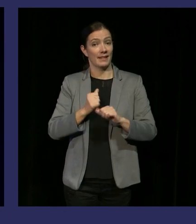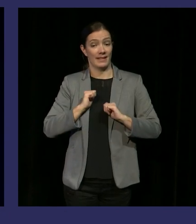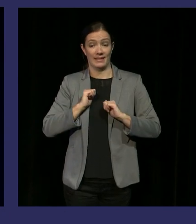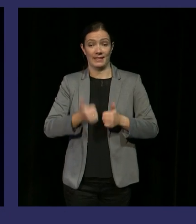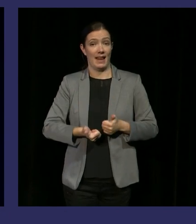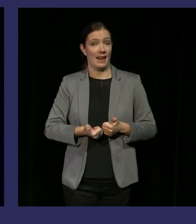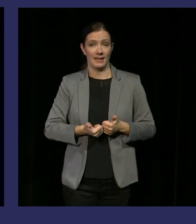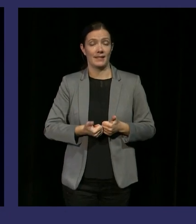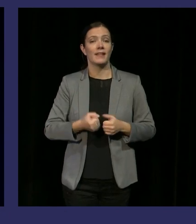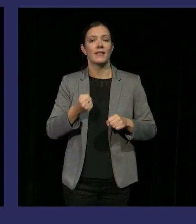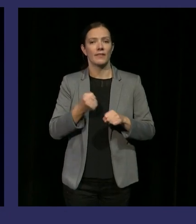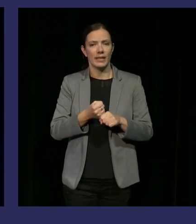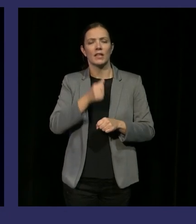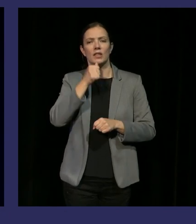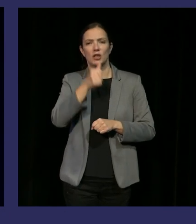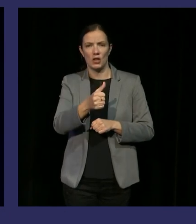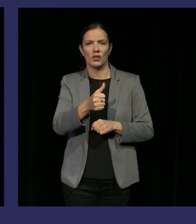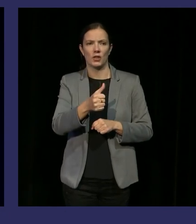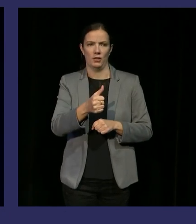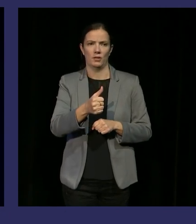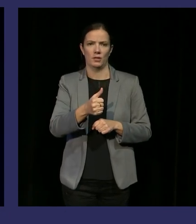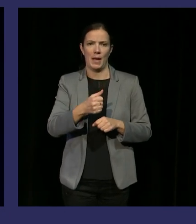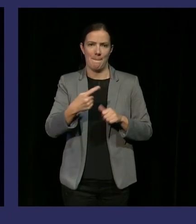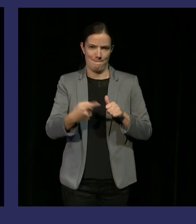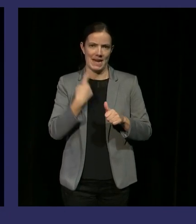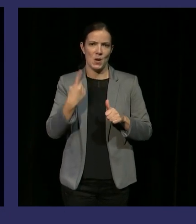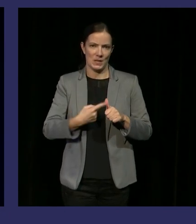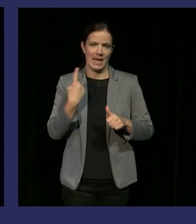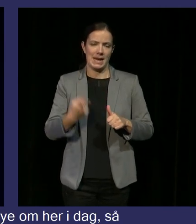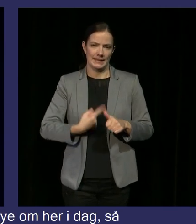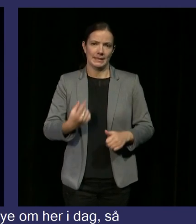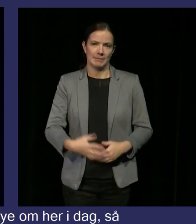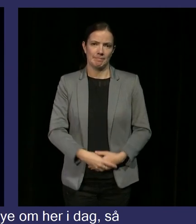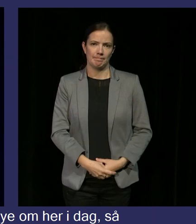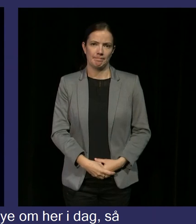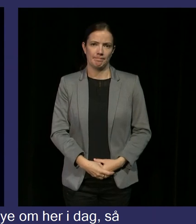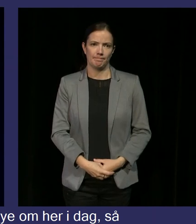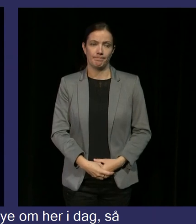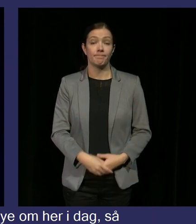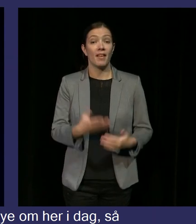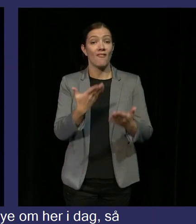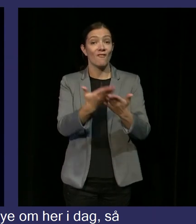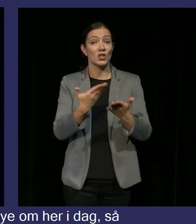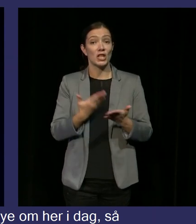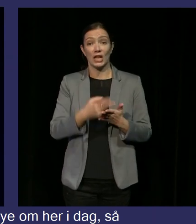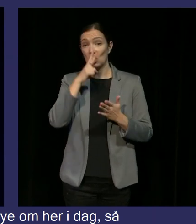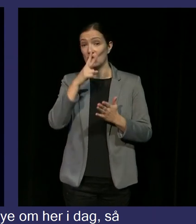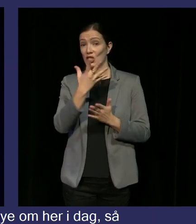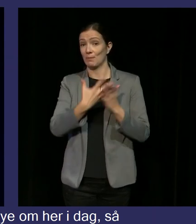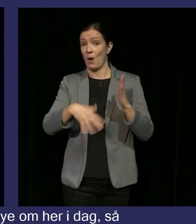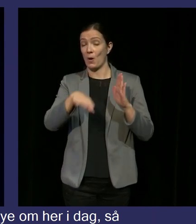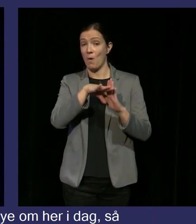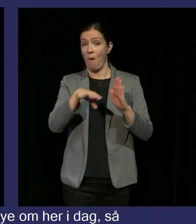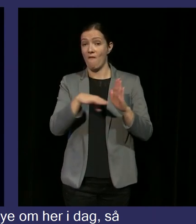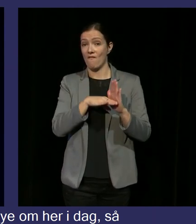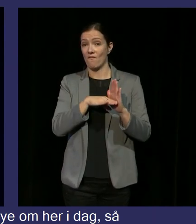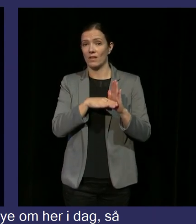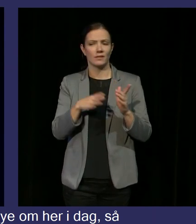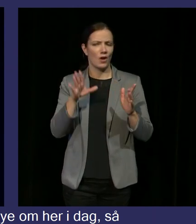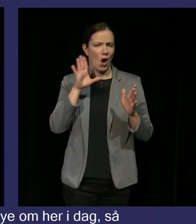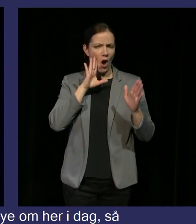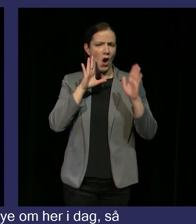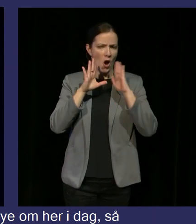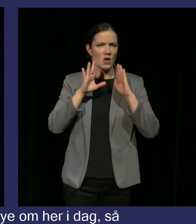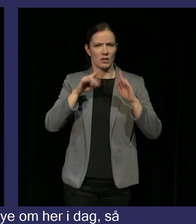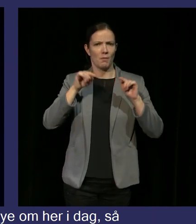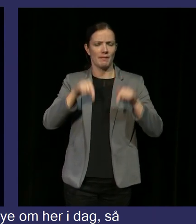selv. Det må rett og slett prioriteres. I forslaget til nye språklov, som vi har hørt mye om